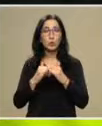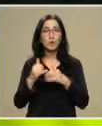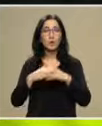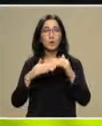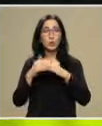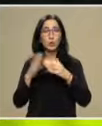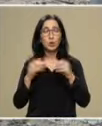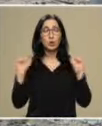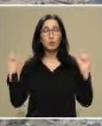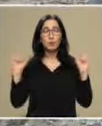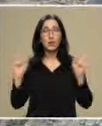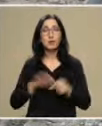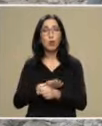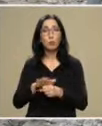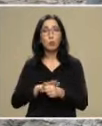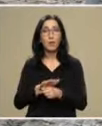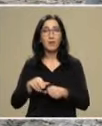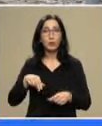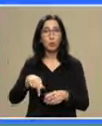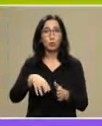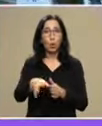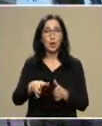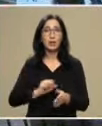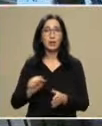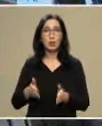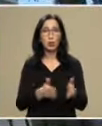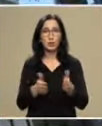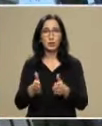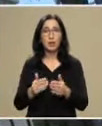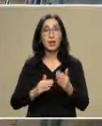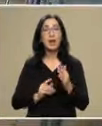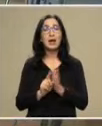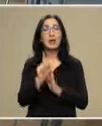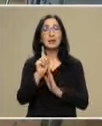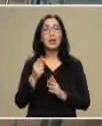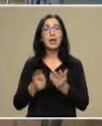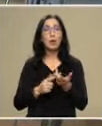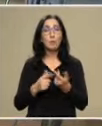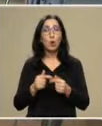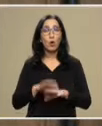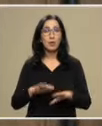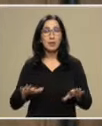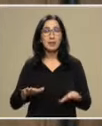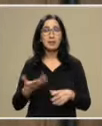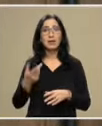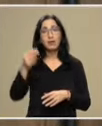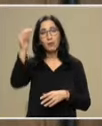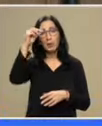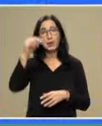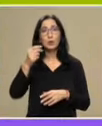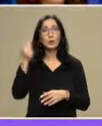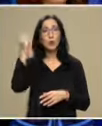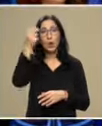Русенската строителна гимназия обновяват тротуари и улици. Расте броят на децата в българското неделно училище в